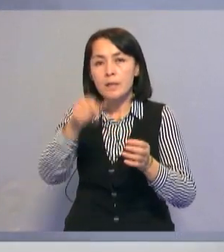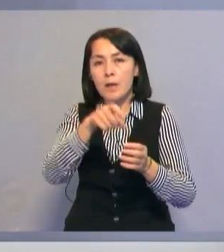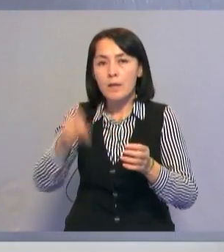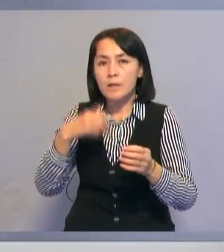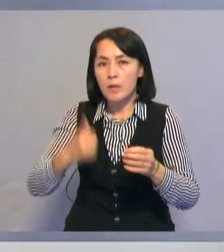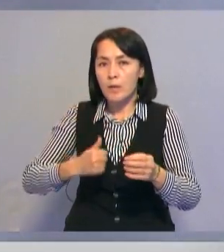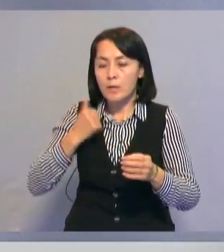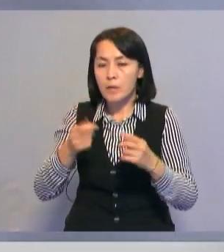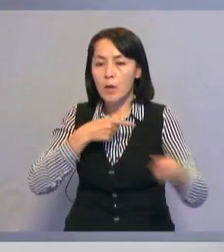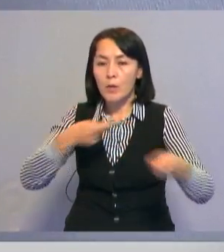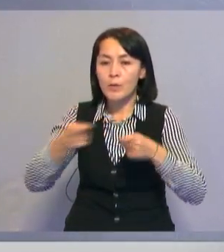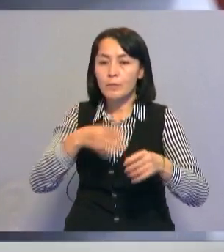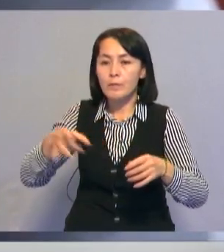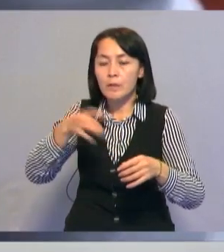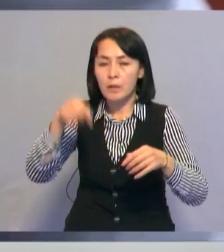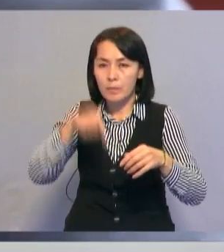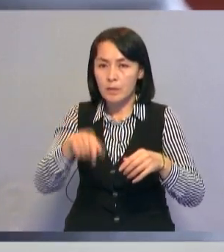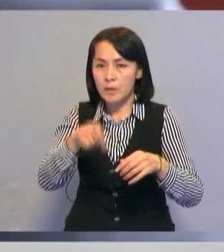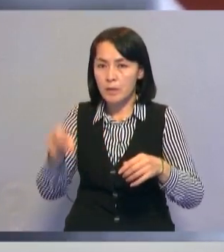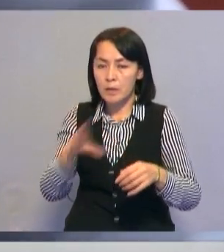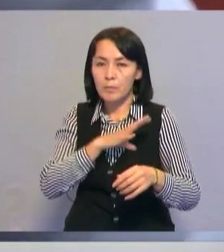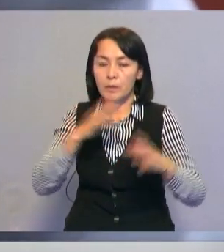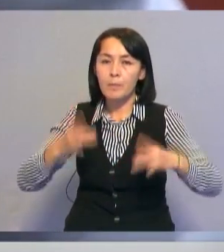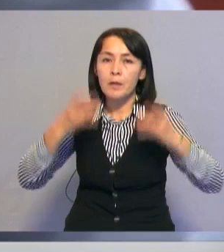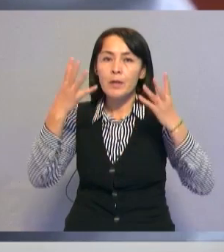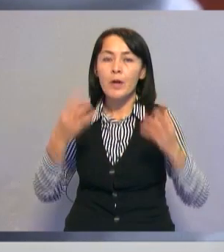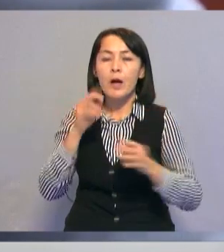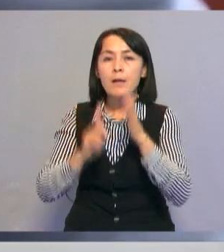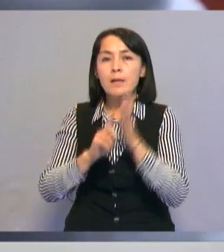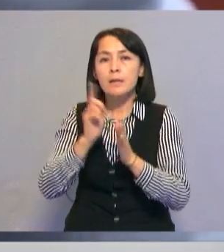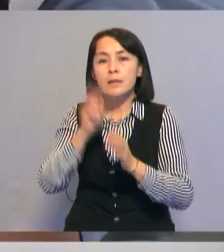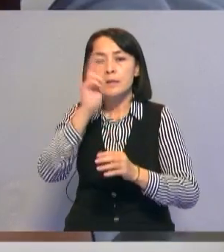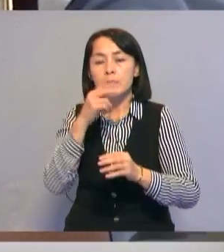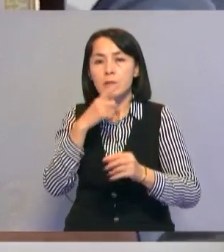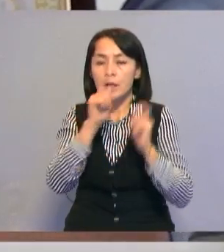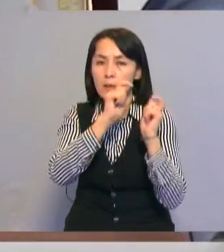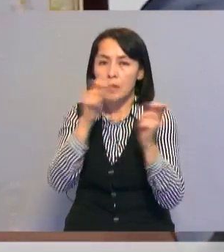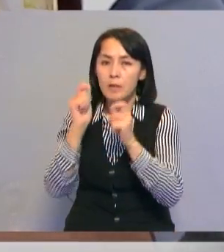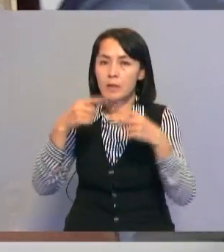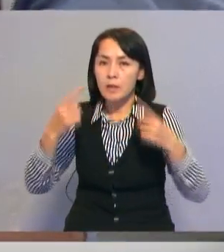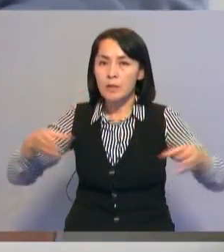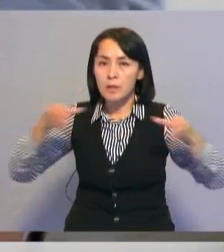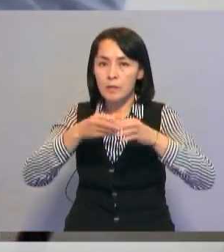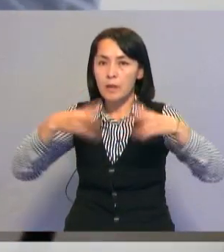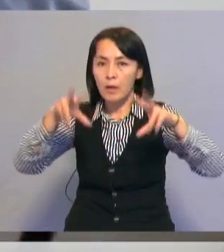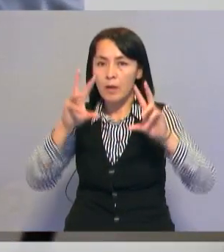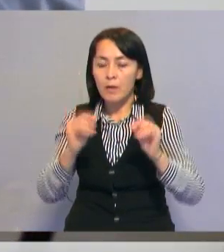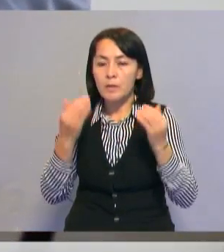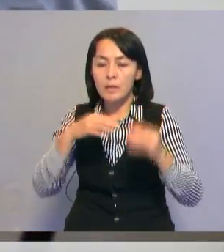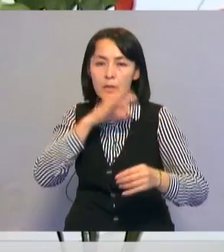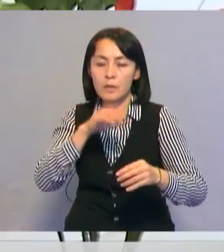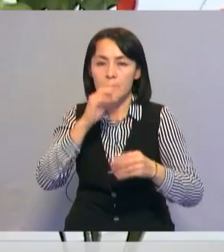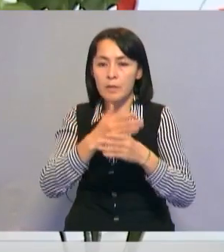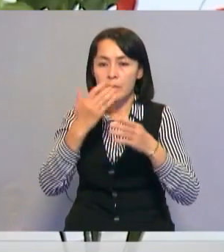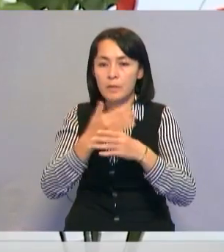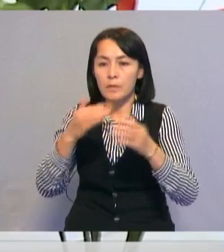представители интеллигенции, руководство района и местные жители. Праздничное мероприятие началось с вручения наград представителям различных профессий, внесшим вклад в